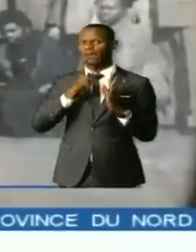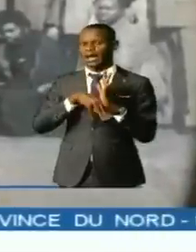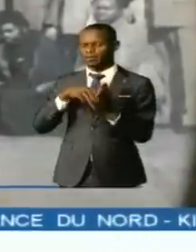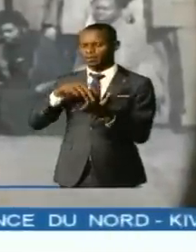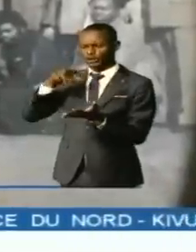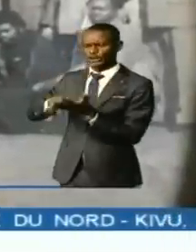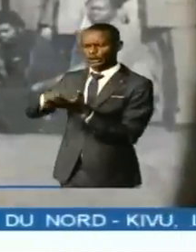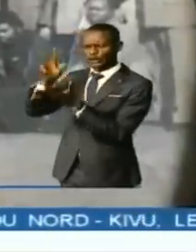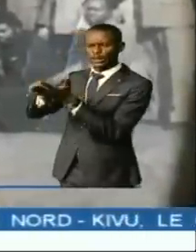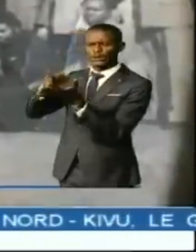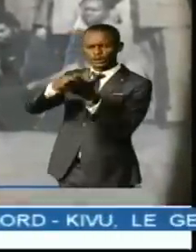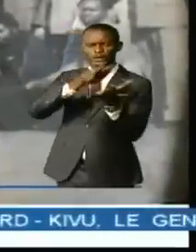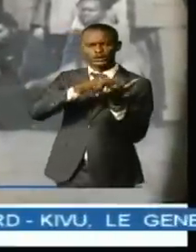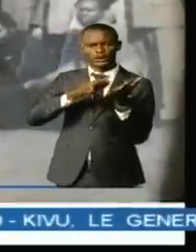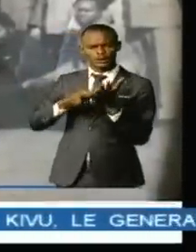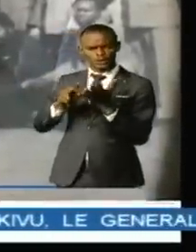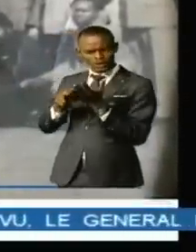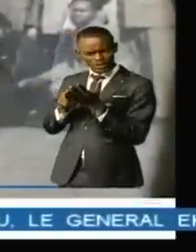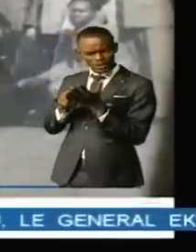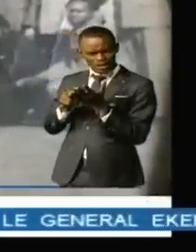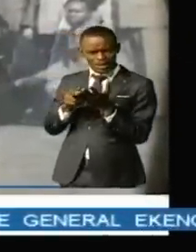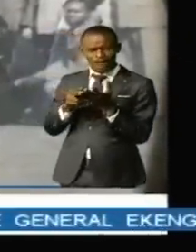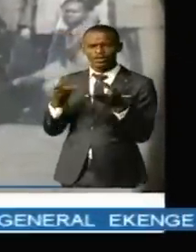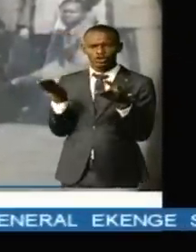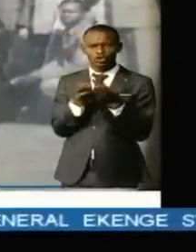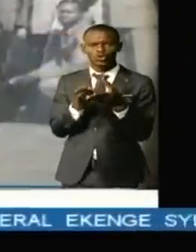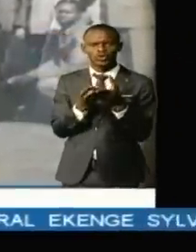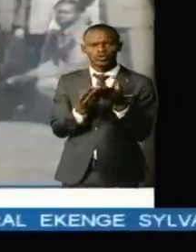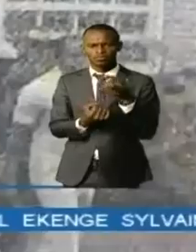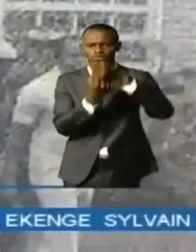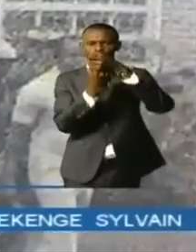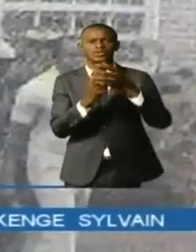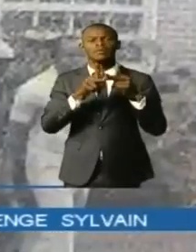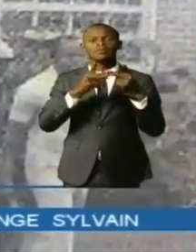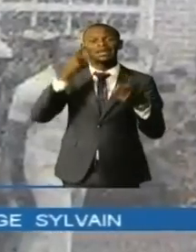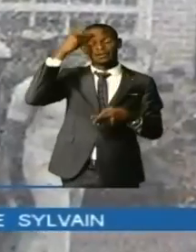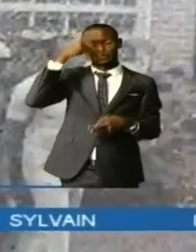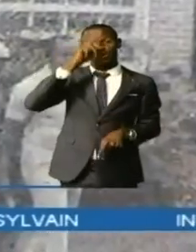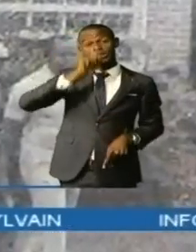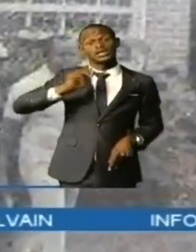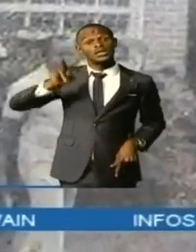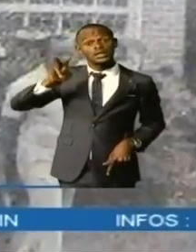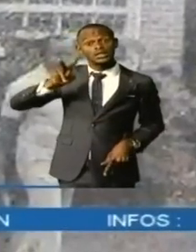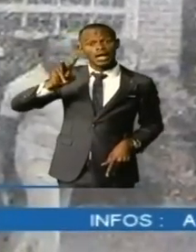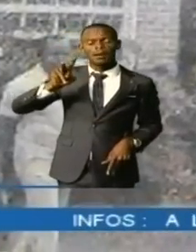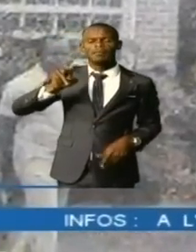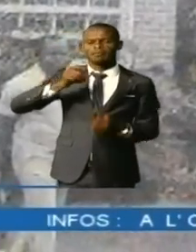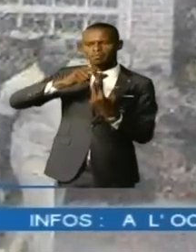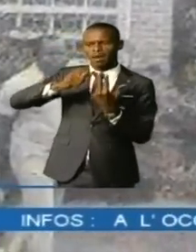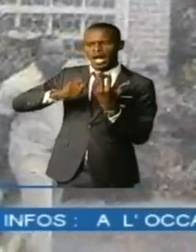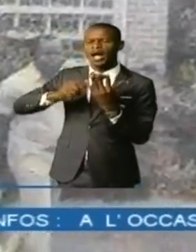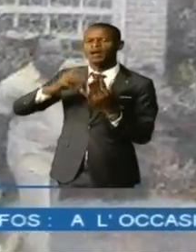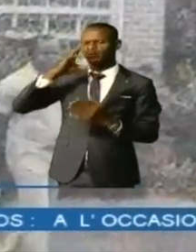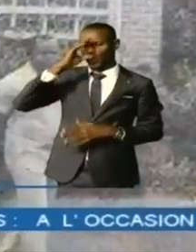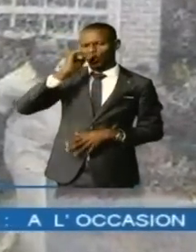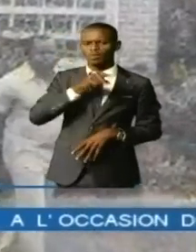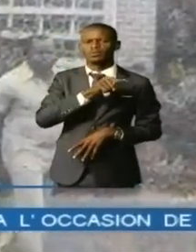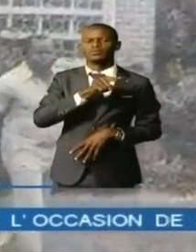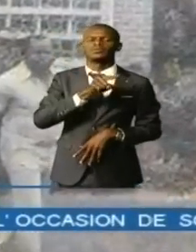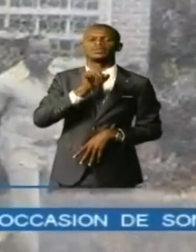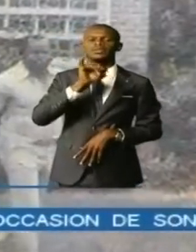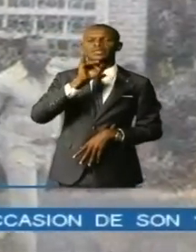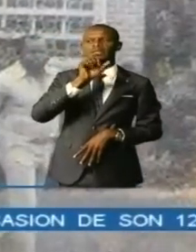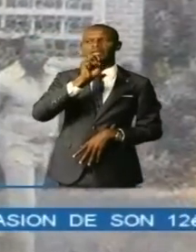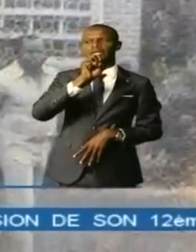de l'UDPS, continue de vivre dans le mémoire et esprit de ses membres de familles biologiques et politiques à travers ses